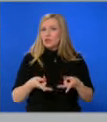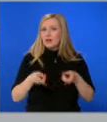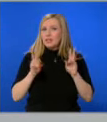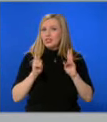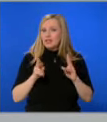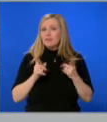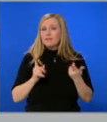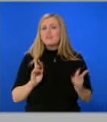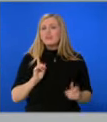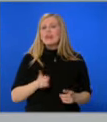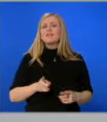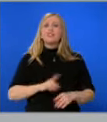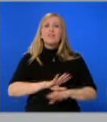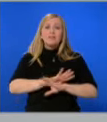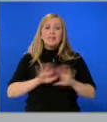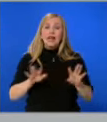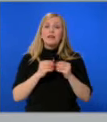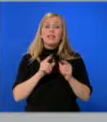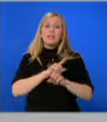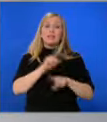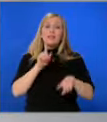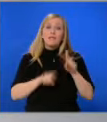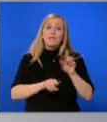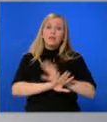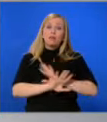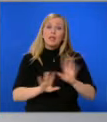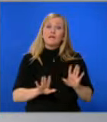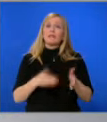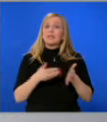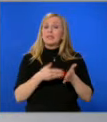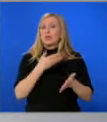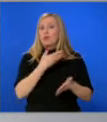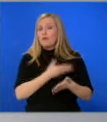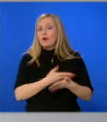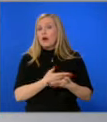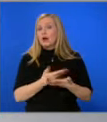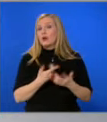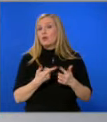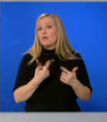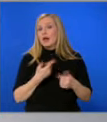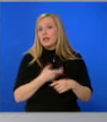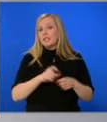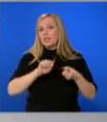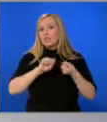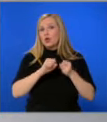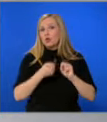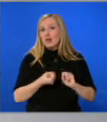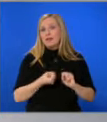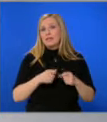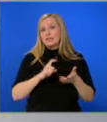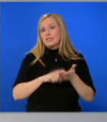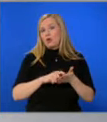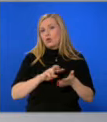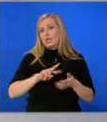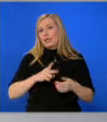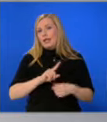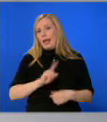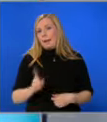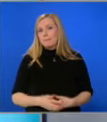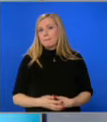трябваше да стане на всяка цена, независимо заради това, независимо от това дали се нарушава закона или не.